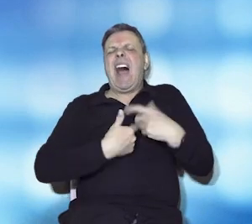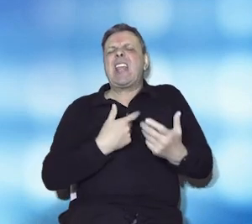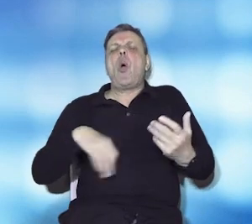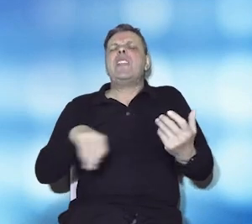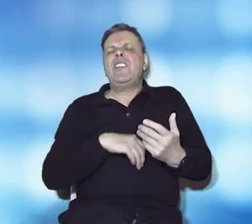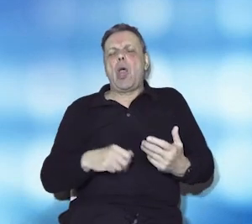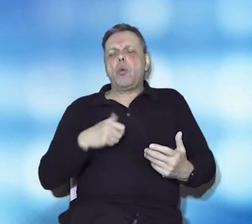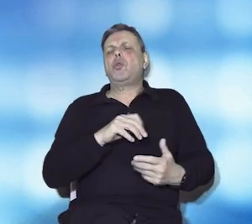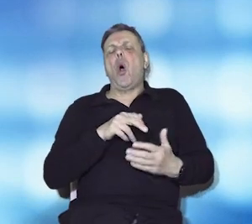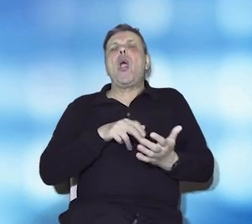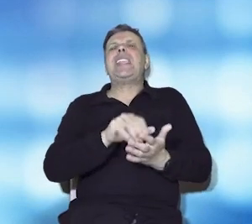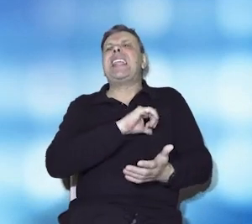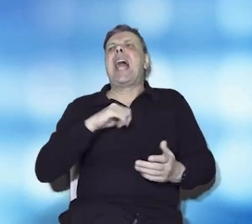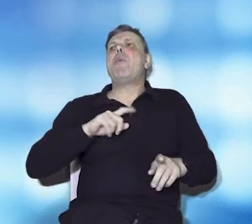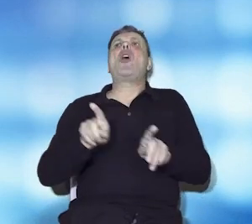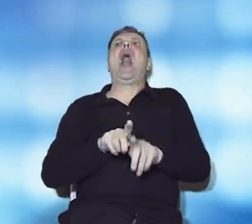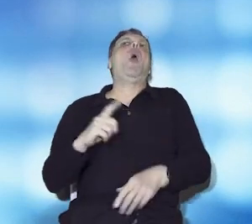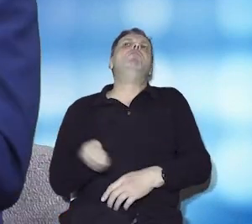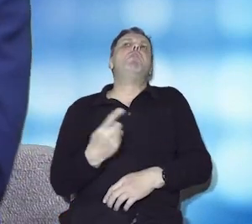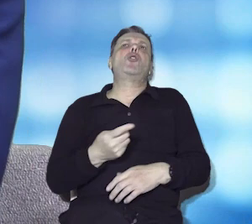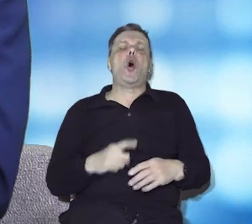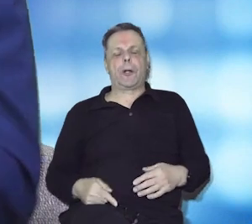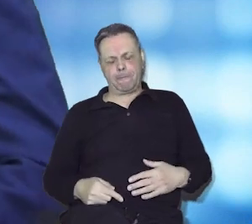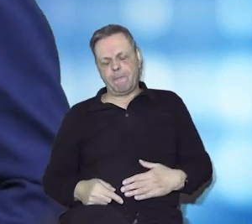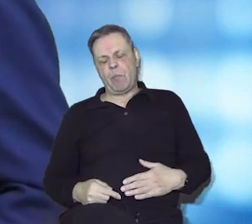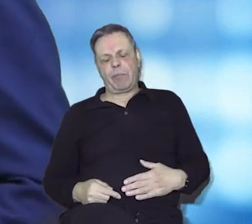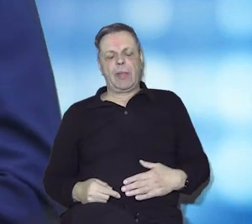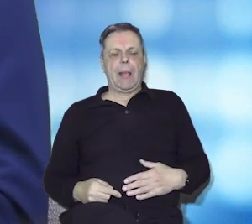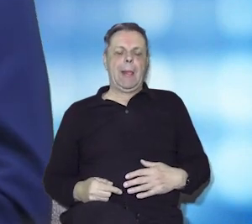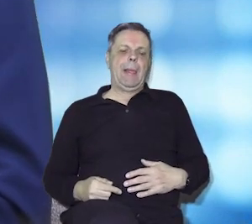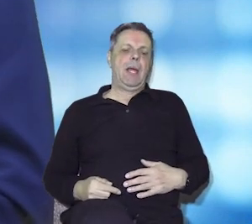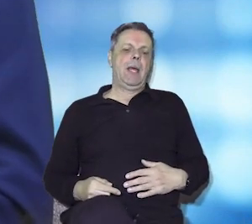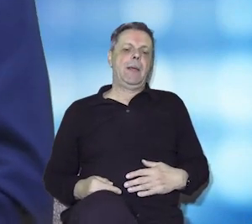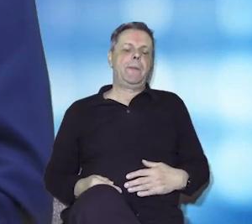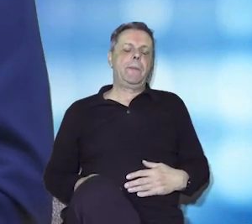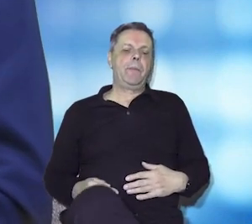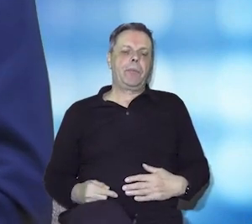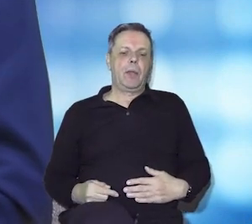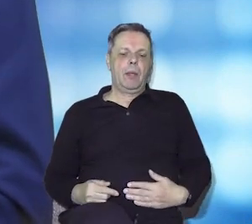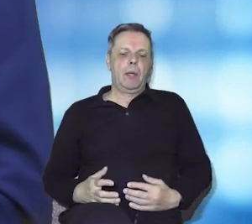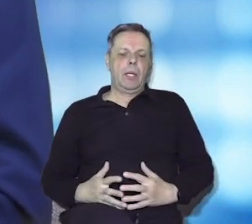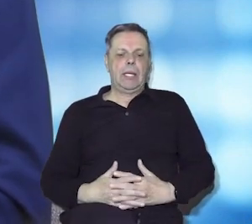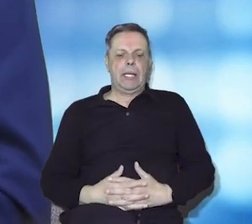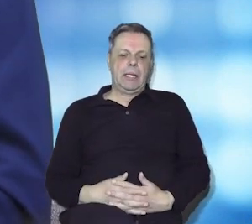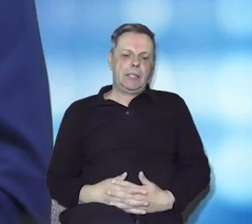ide, jel, kao neki motor. Kao što ustaje automobil već, tako, automatizmom. Znači, ne razmišljate.